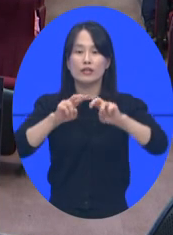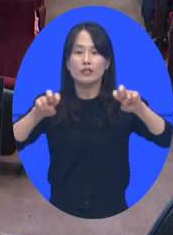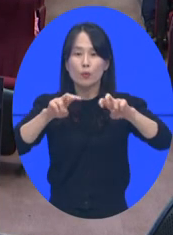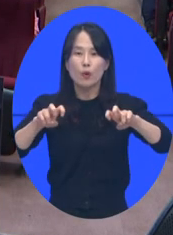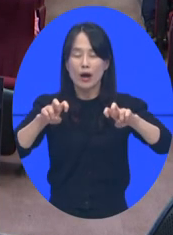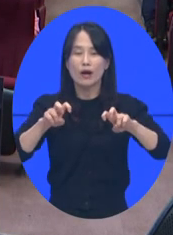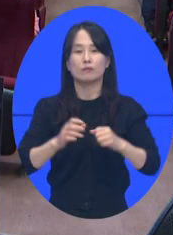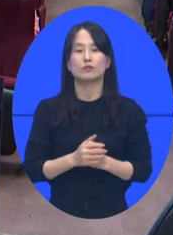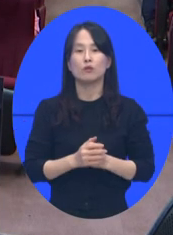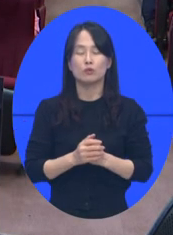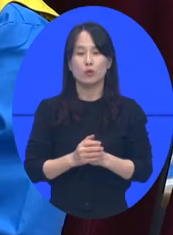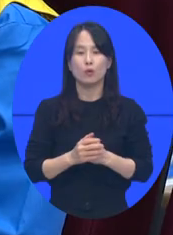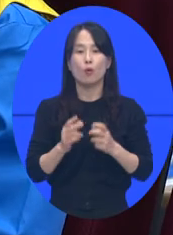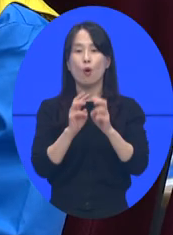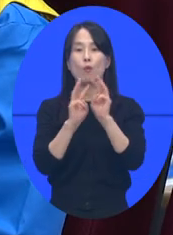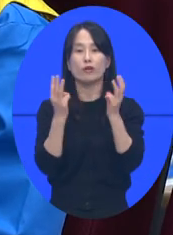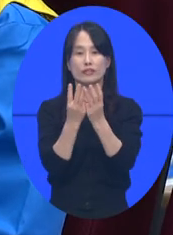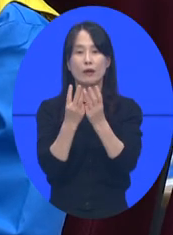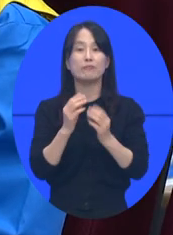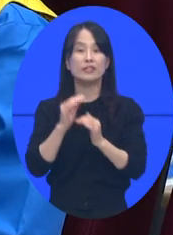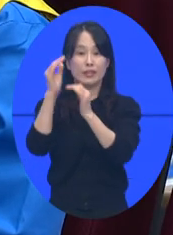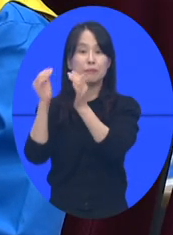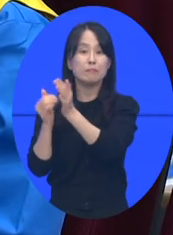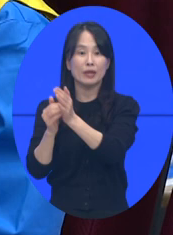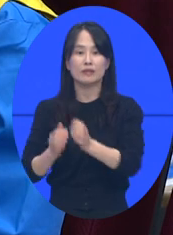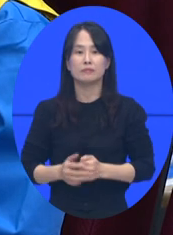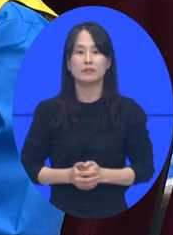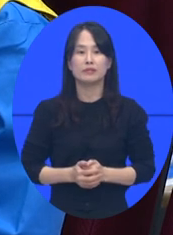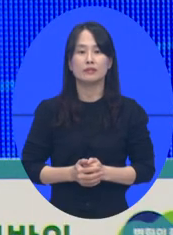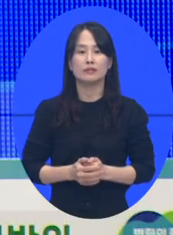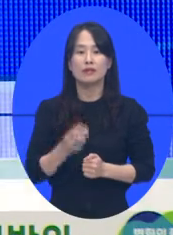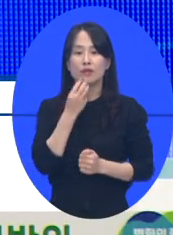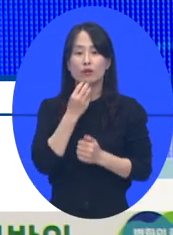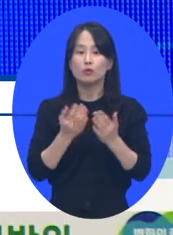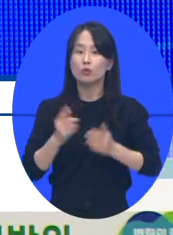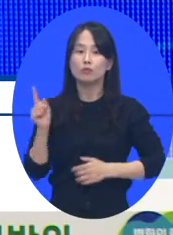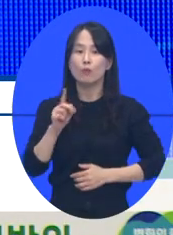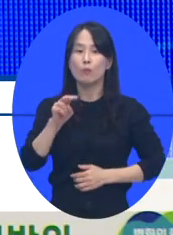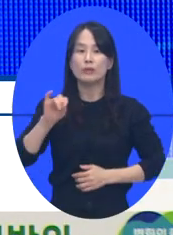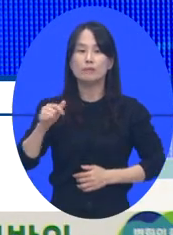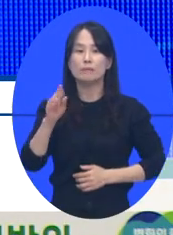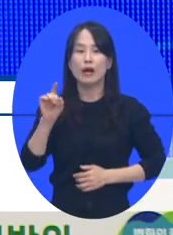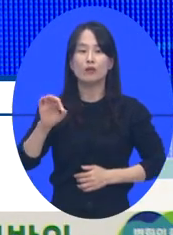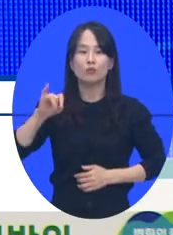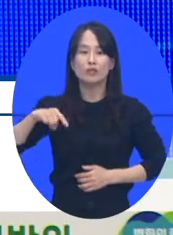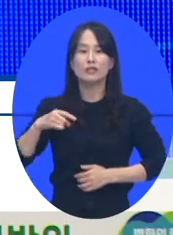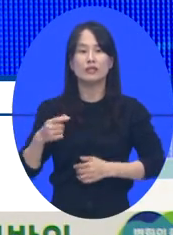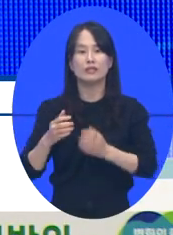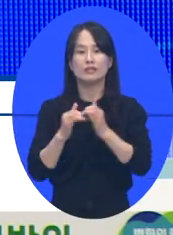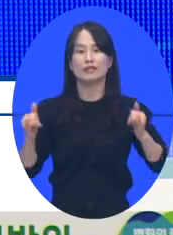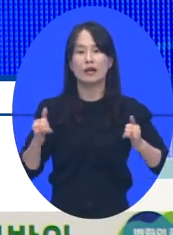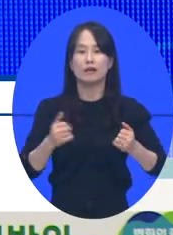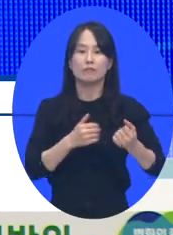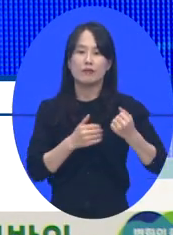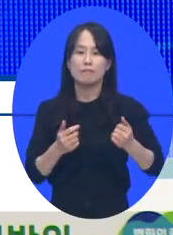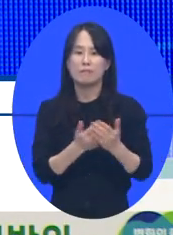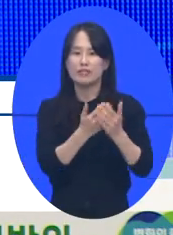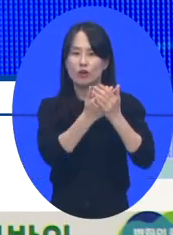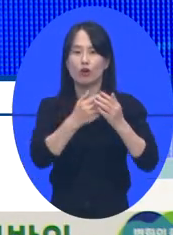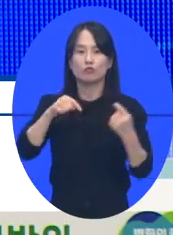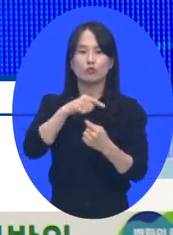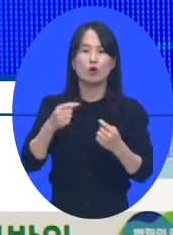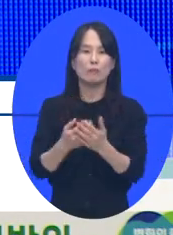위한 성과 분석과 안보 강의 등 워크숍이 진행됐습니다 경기도는 민방위 대원 영양 강화 및 운영